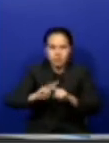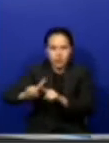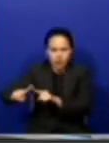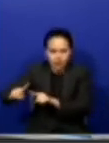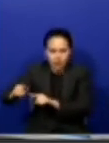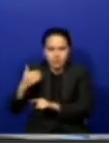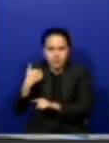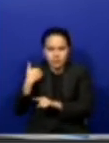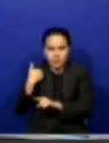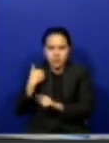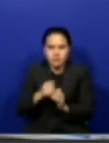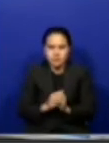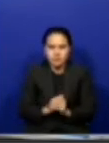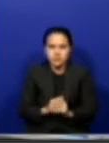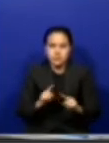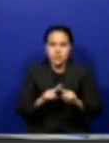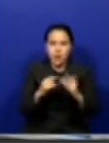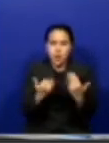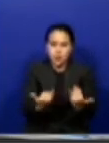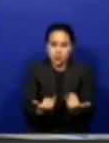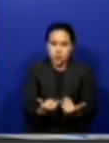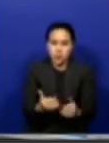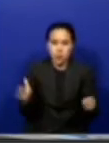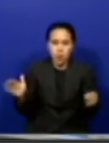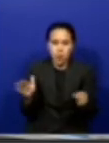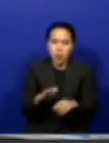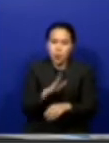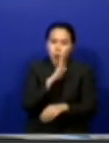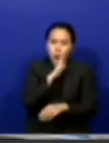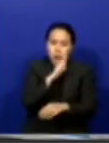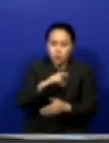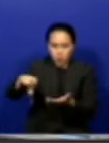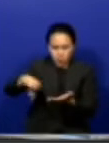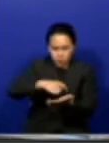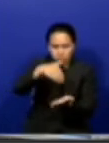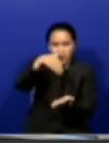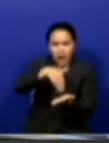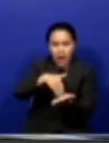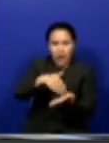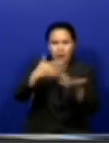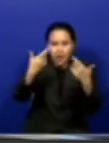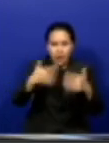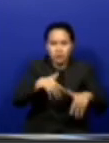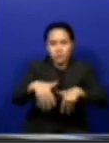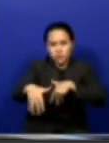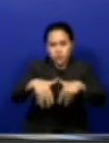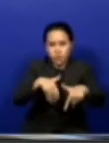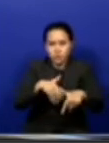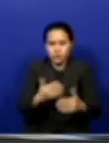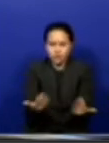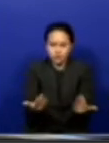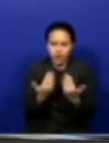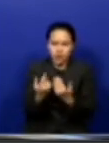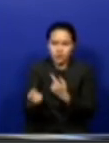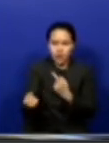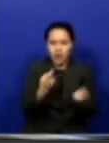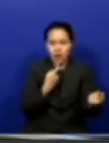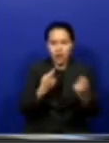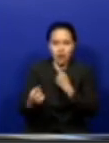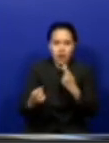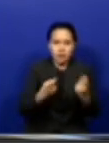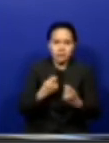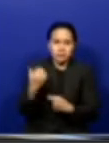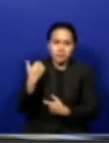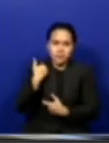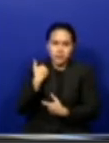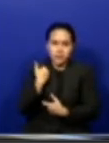ควรแต่วันนี้บัดดึกมันครบกลางแล้วเนี่ยพี่น้องประชาชนเนี่ยฝากถามมาคือความไม่ส